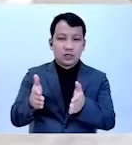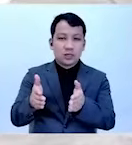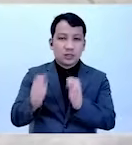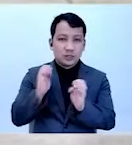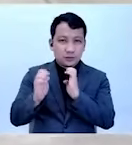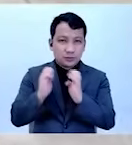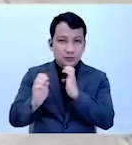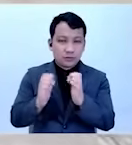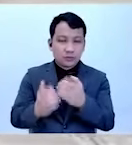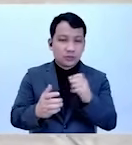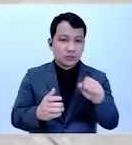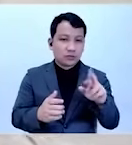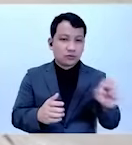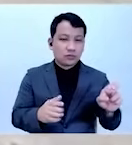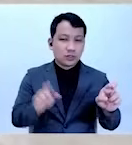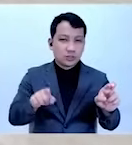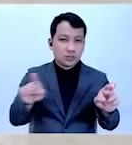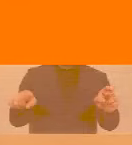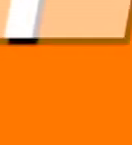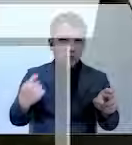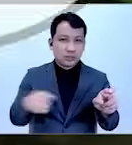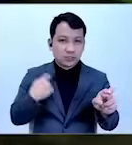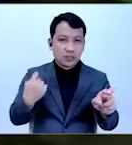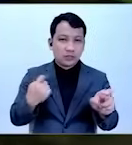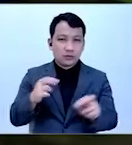Santa Rosa, Tagaytay Road.